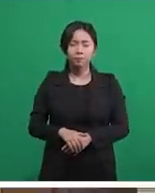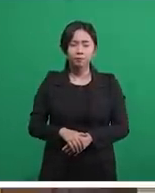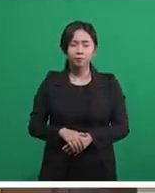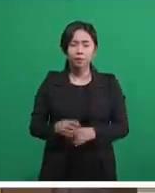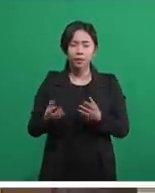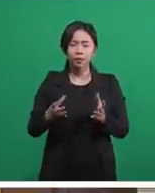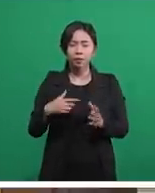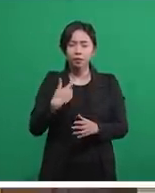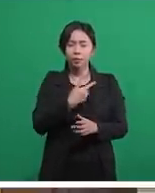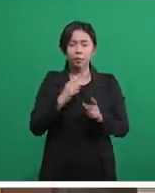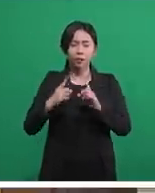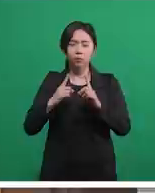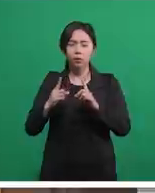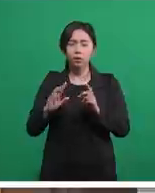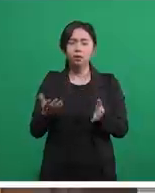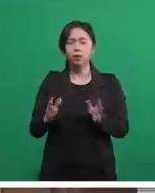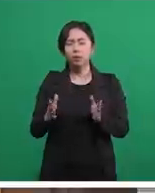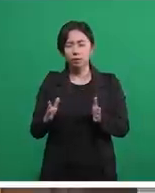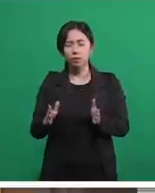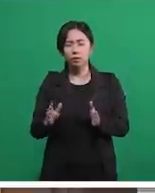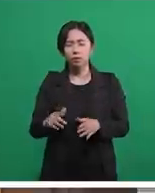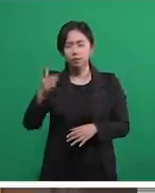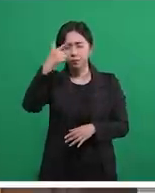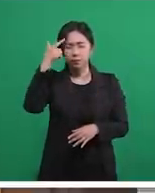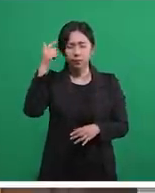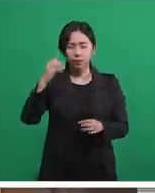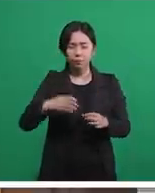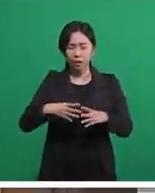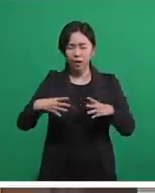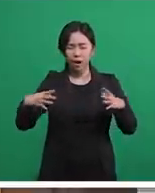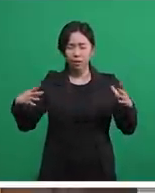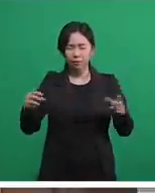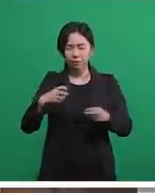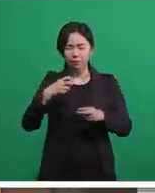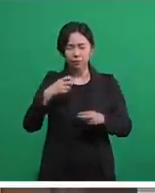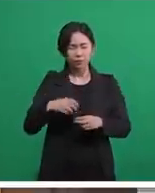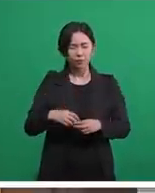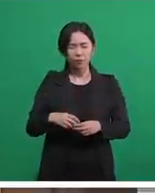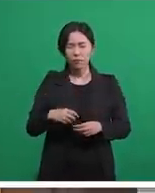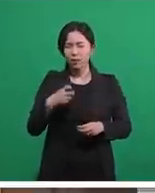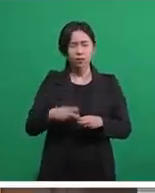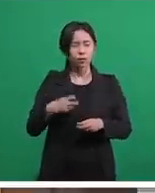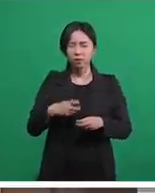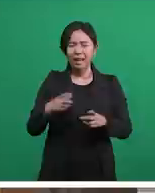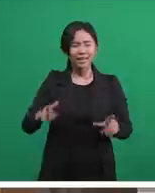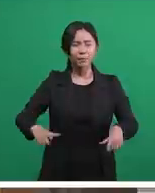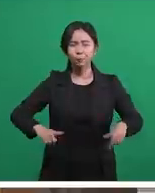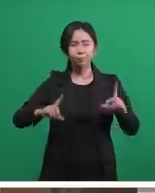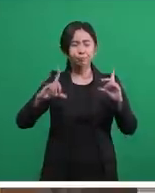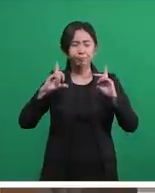Walaupun kami mengakui kadangkala karena beragam kesulitan hidup yang kami